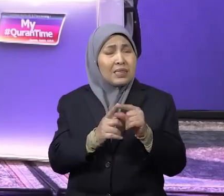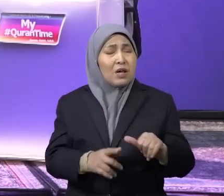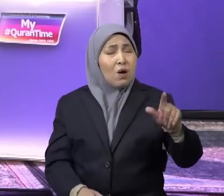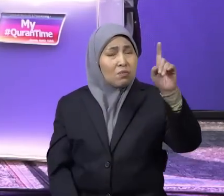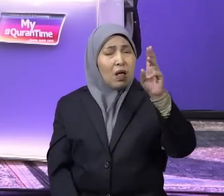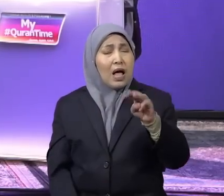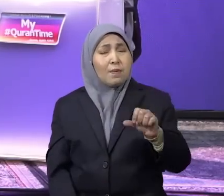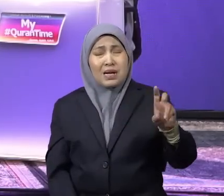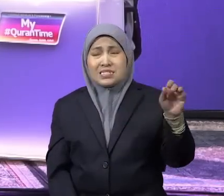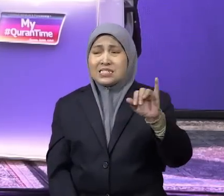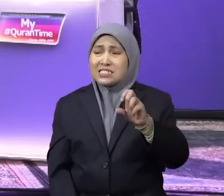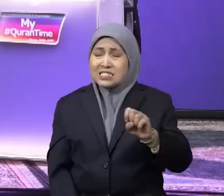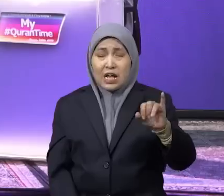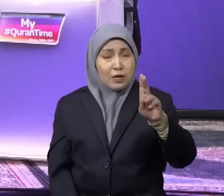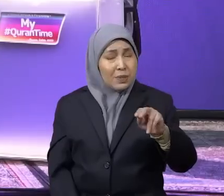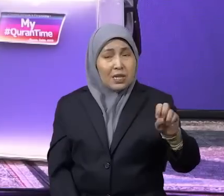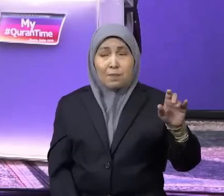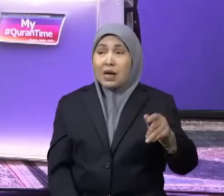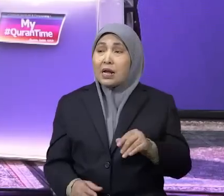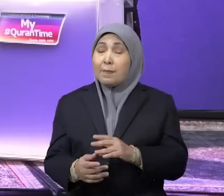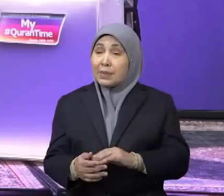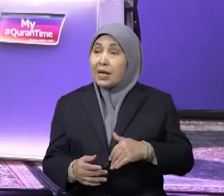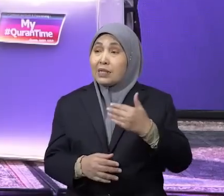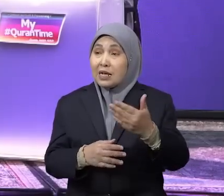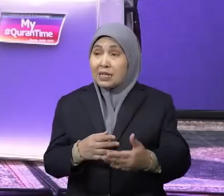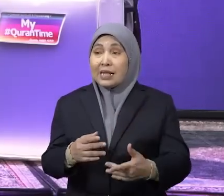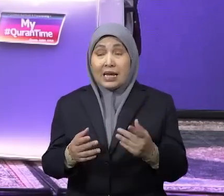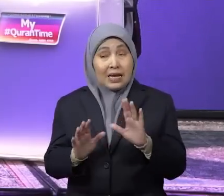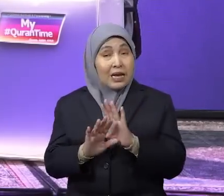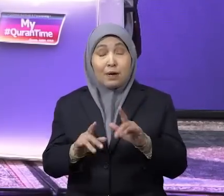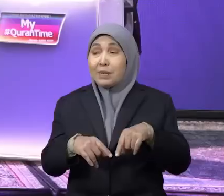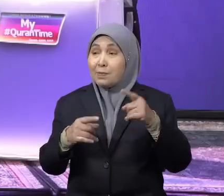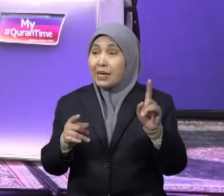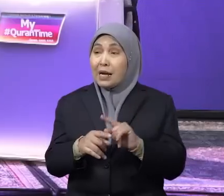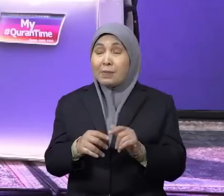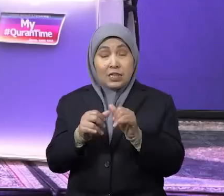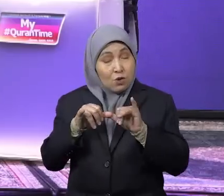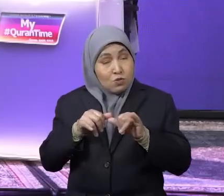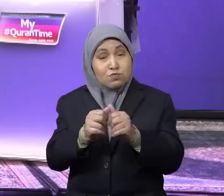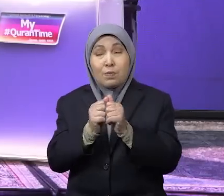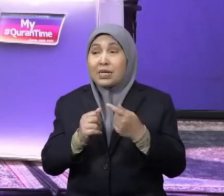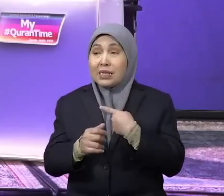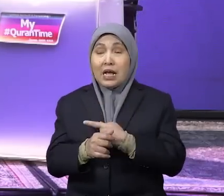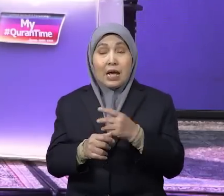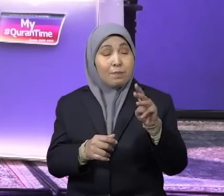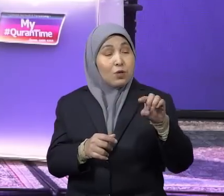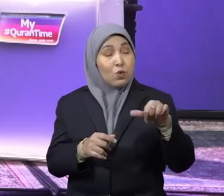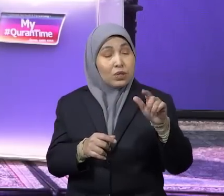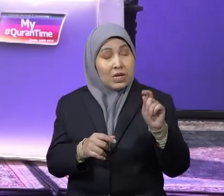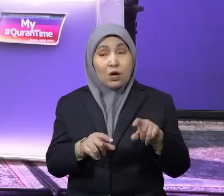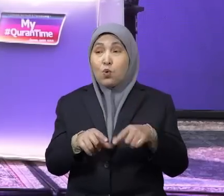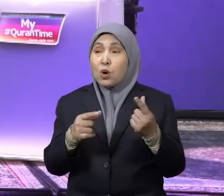min husmuhul Masihu Isa bin Maryam? Dalam sesi yang berikutnya, jangan ke mana-mana, bersama terus dengan kita My Quran